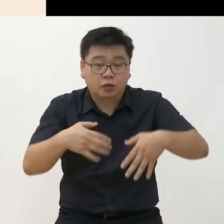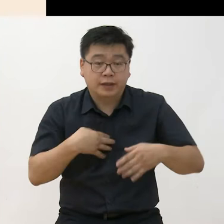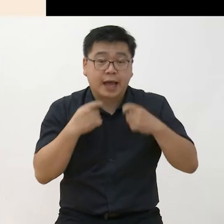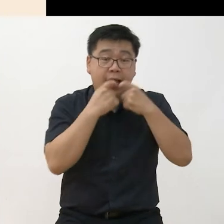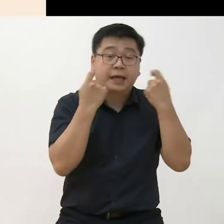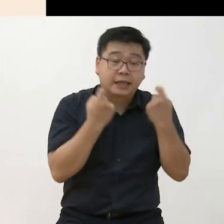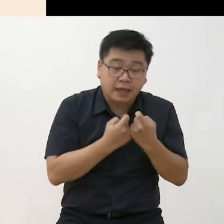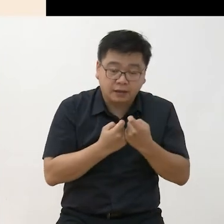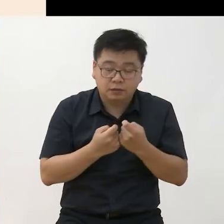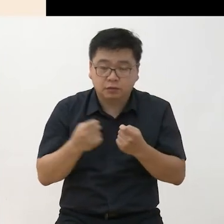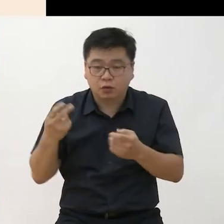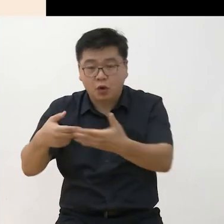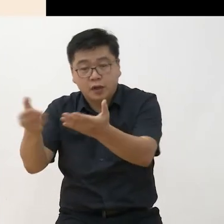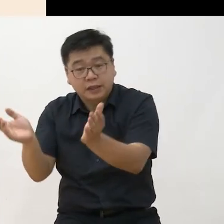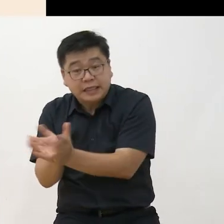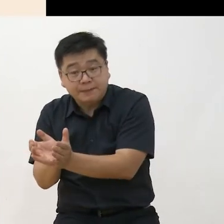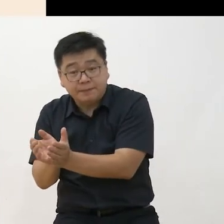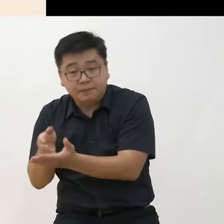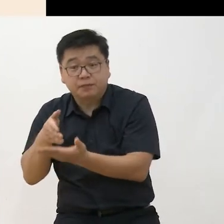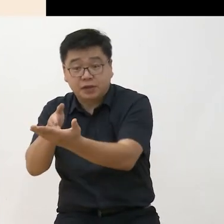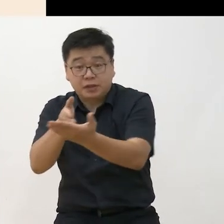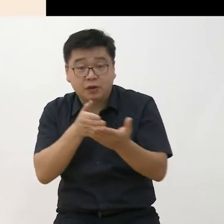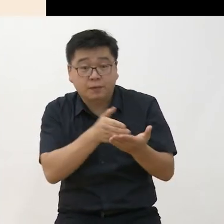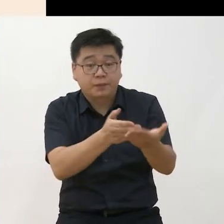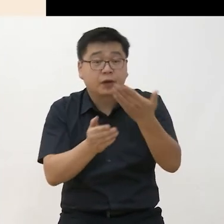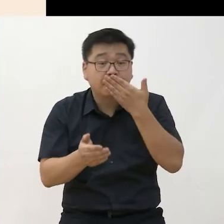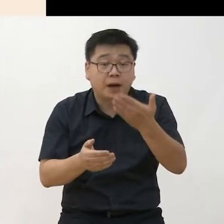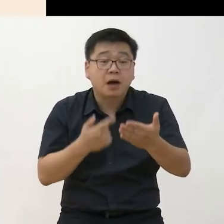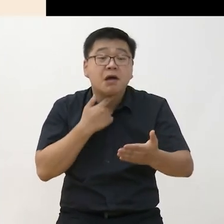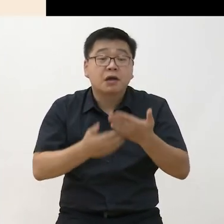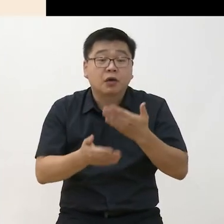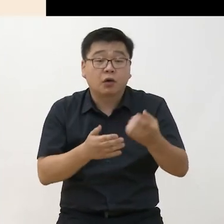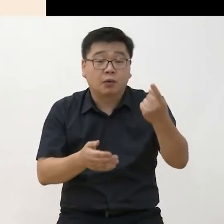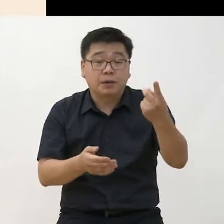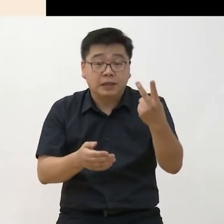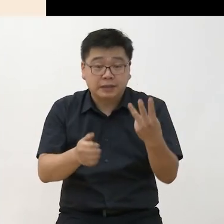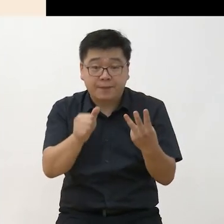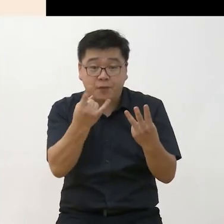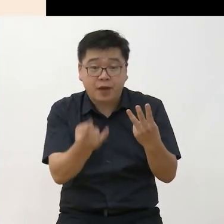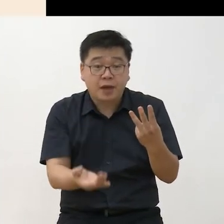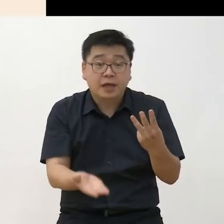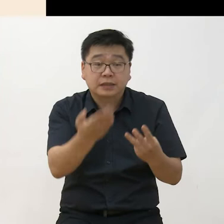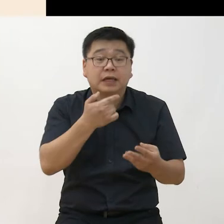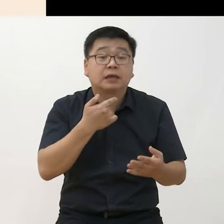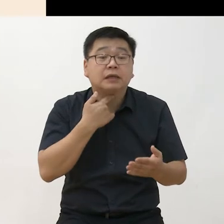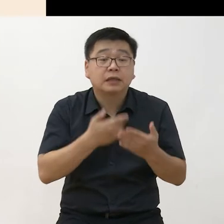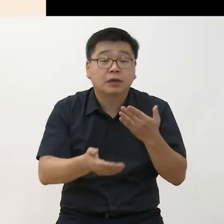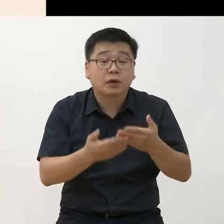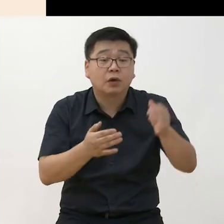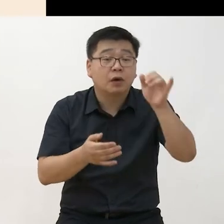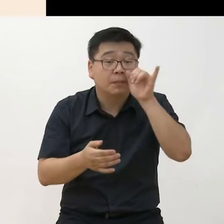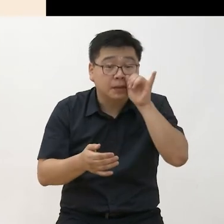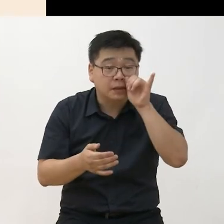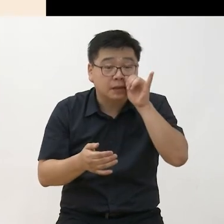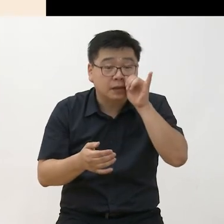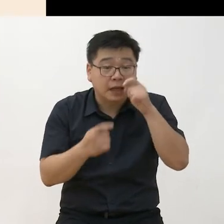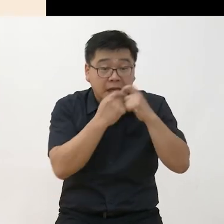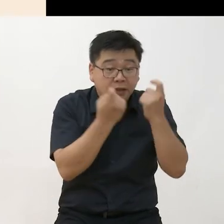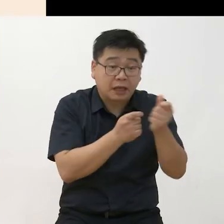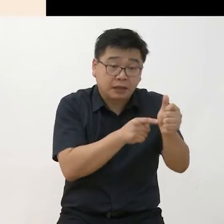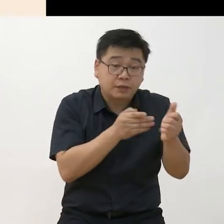그리고 프로젝트 팀이고요. 최근 5년간 3회 이상 시각예술 분야 기획 실적이 있는 기획자 개인 프로젝트